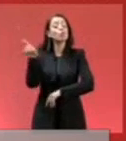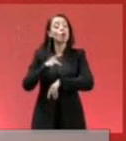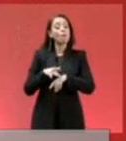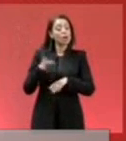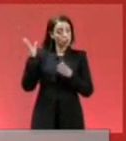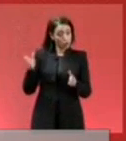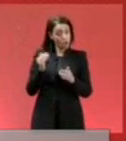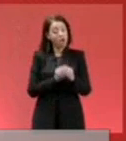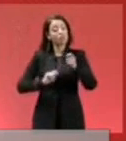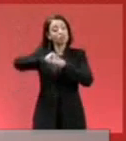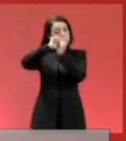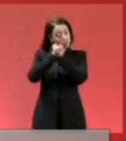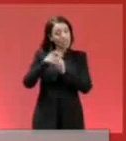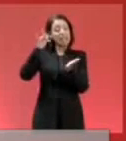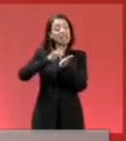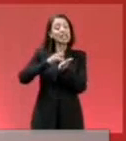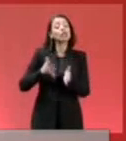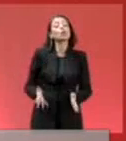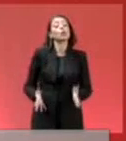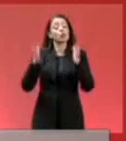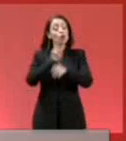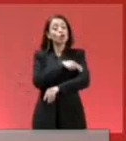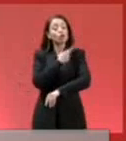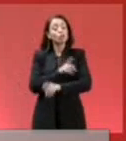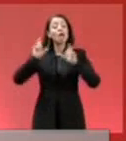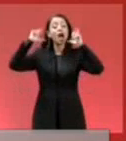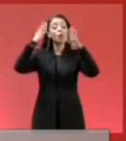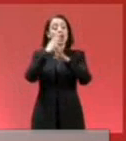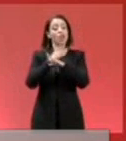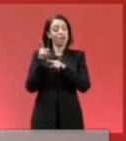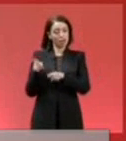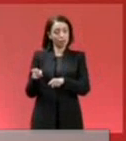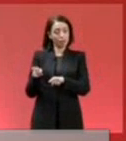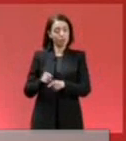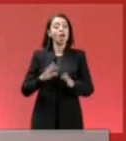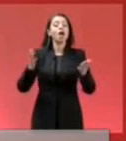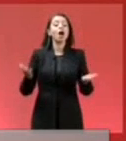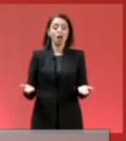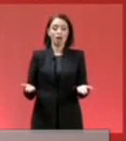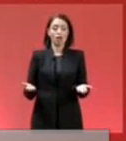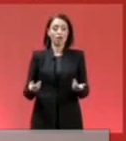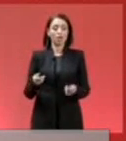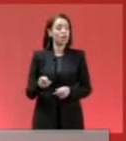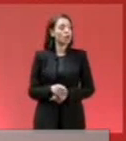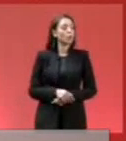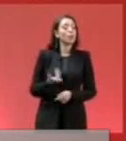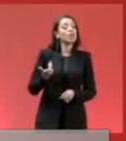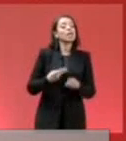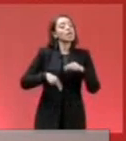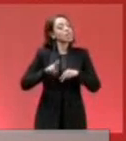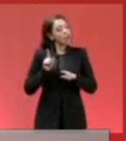την αναβάθμιση του κεντρικού κτηρίου του Γενικού Νοσοκομείου Πατρών του Αγίου Ανδρέα, αλλά και με την